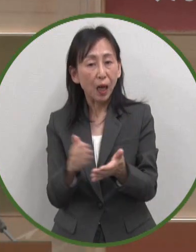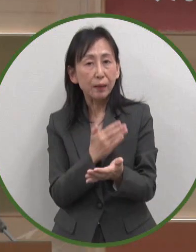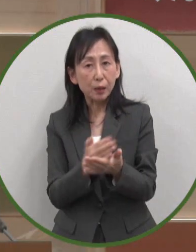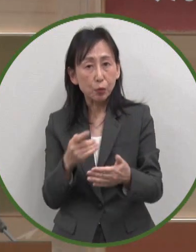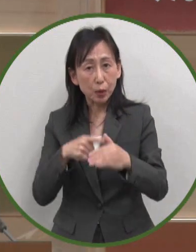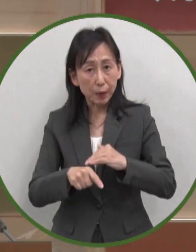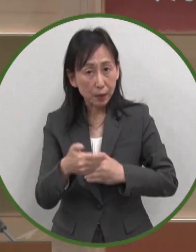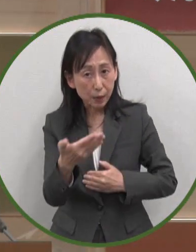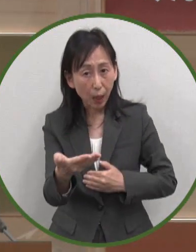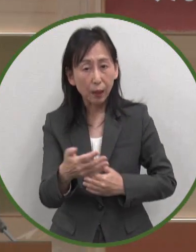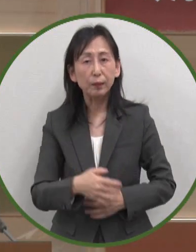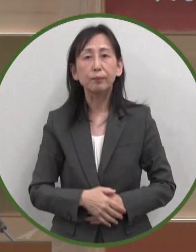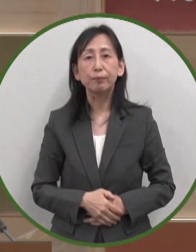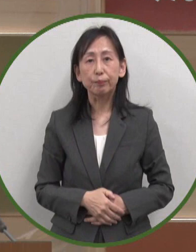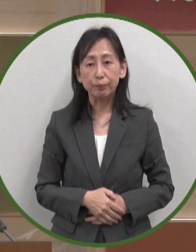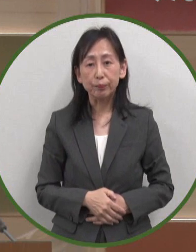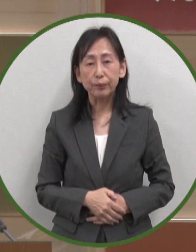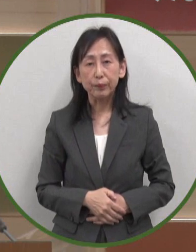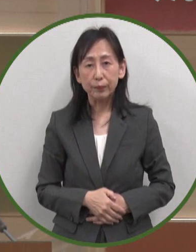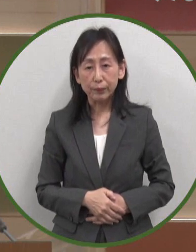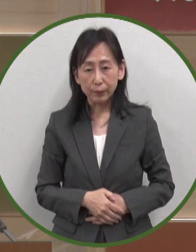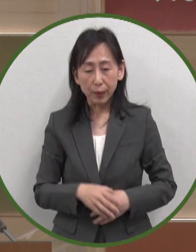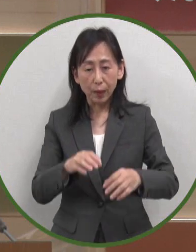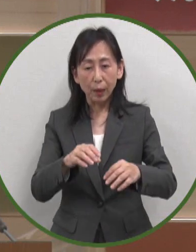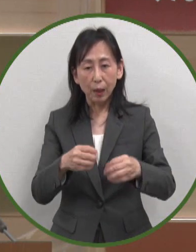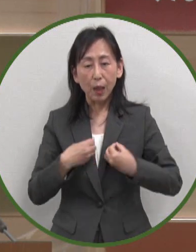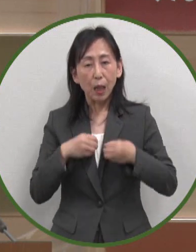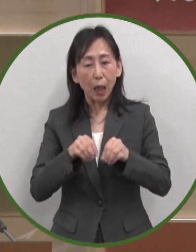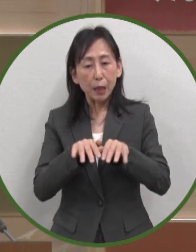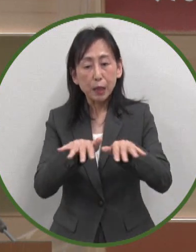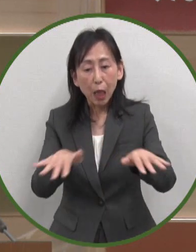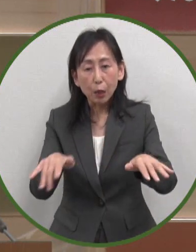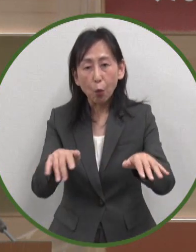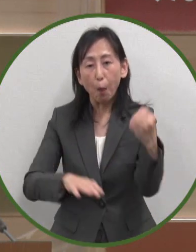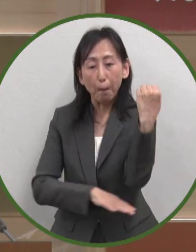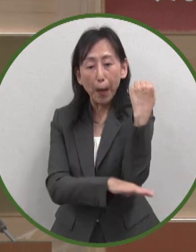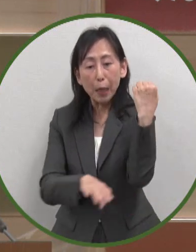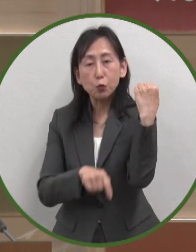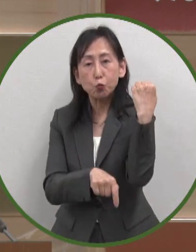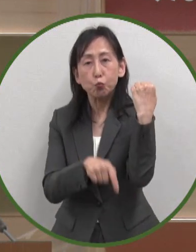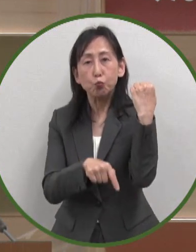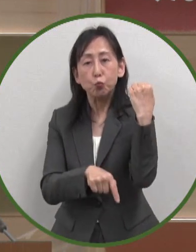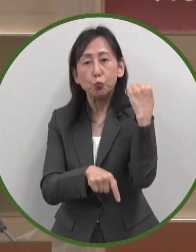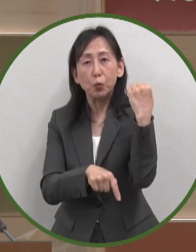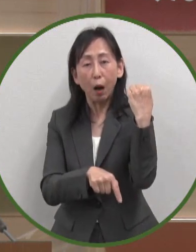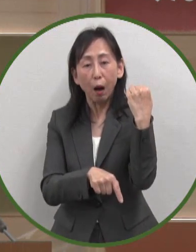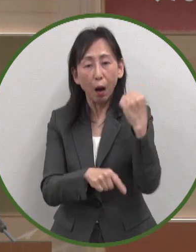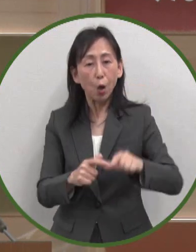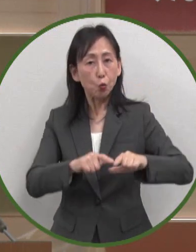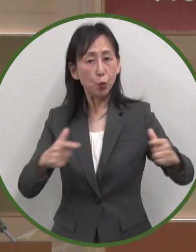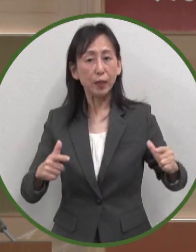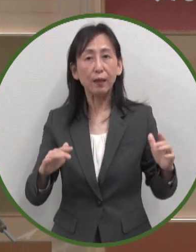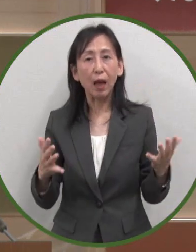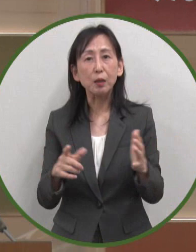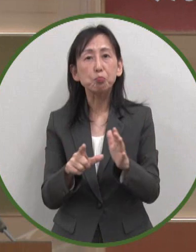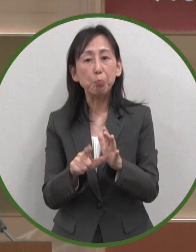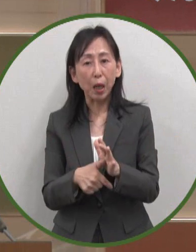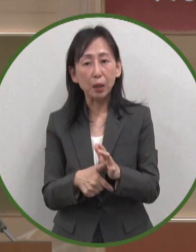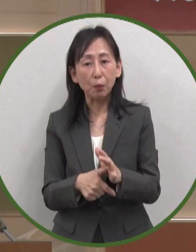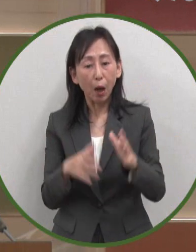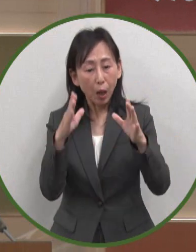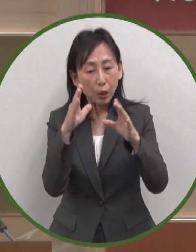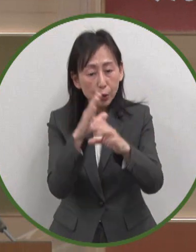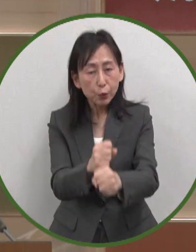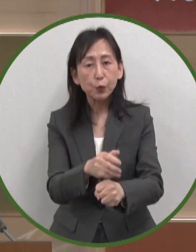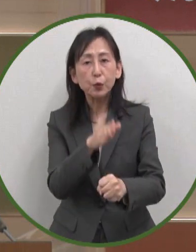けれども、感染状況のこのベースのところがですね、それほど悪化してないということであれば、あの集中実施